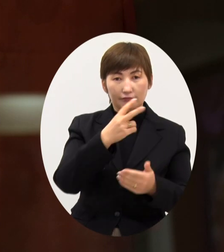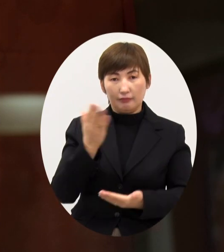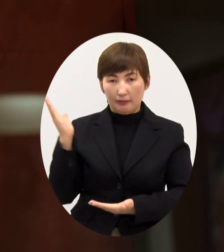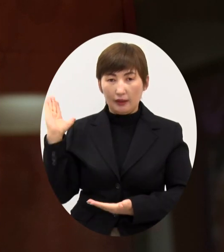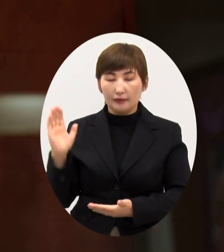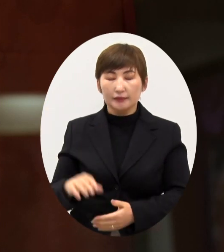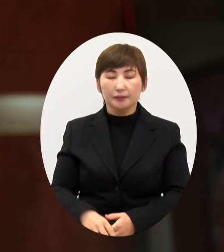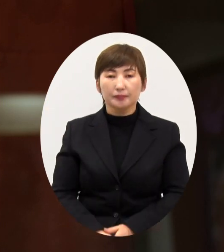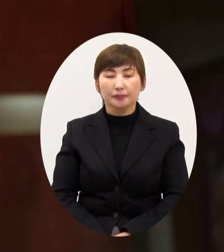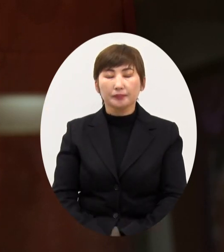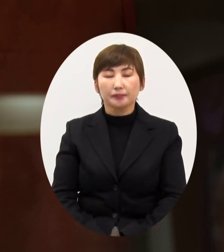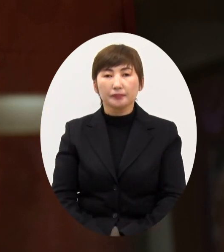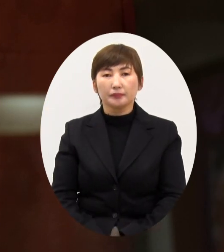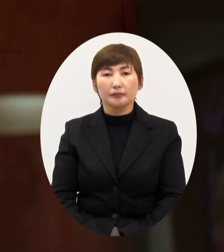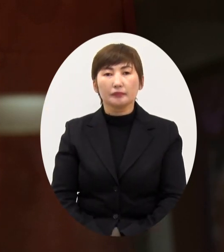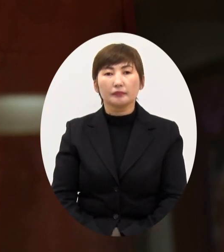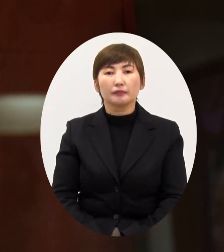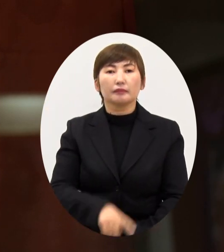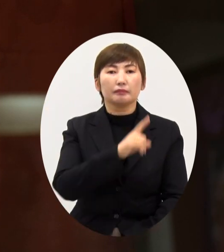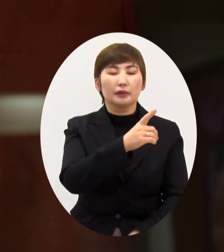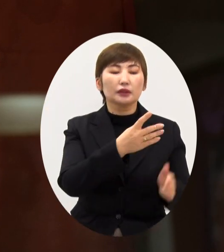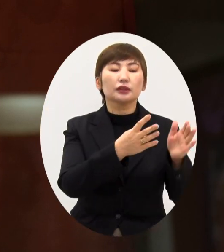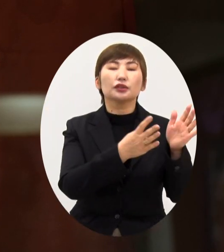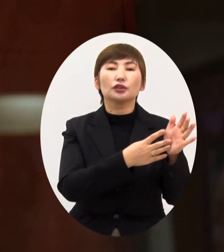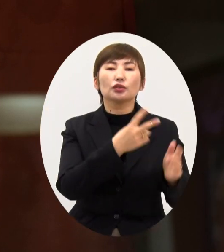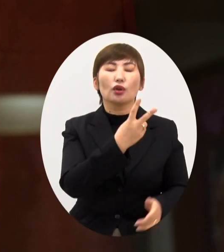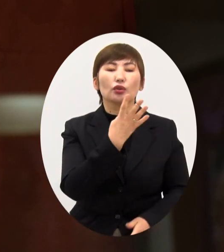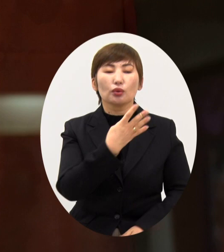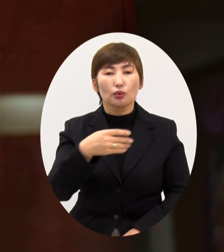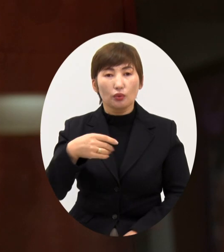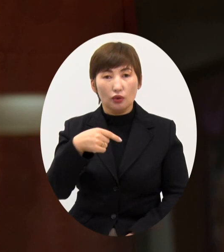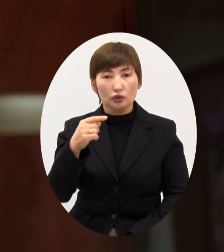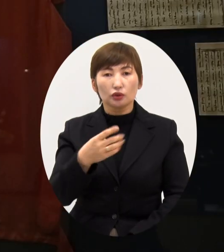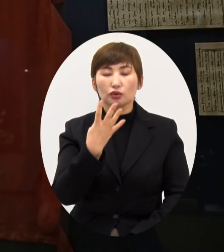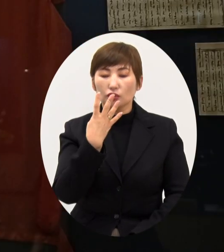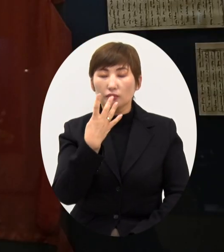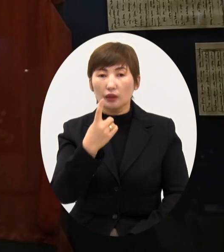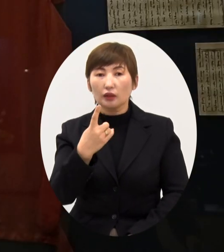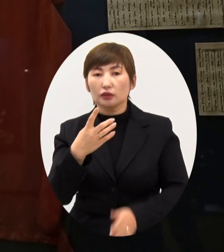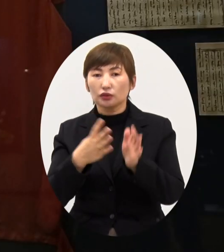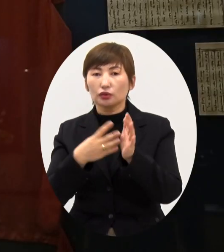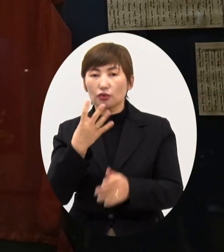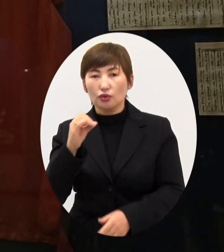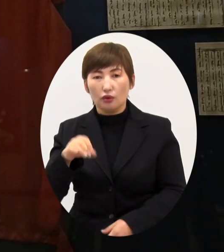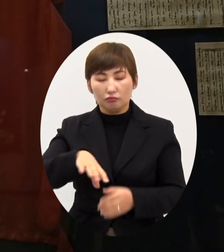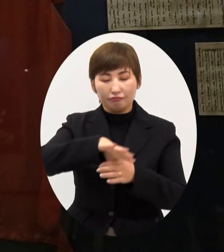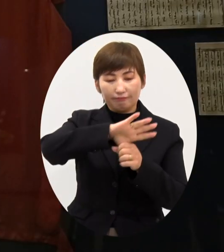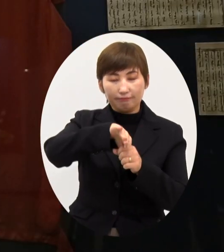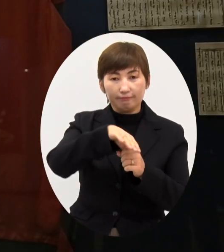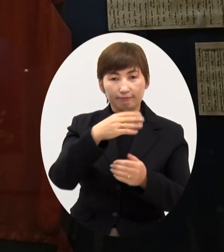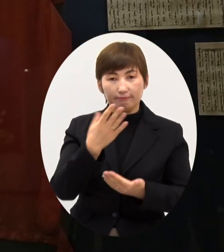далбааг харуулж байна. За мөн 1924-өөс 1940 оны Бүгд Найрамдах Монгол Ард